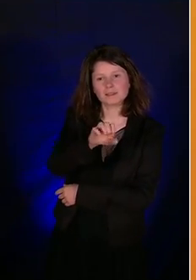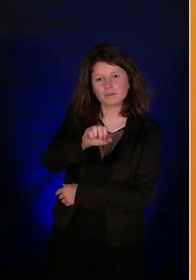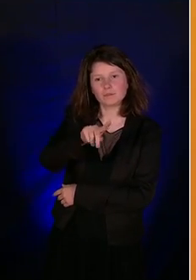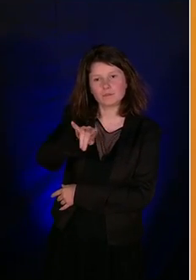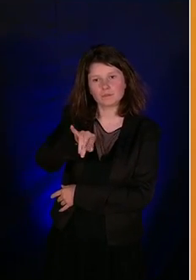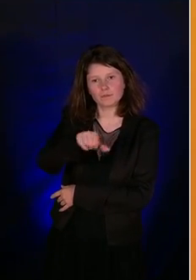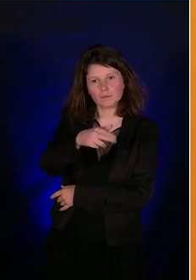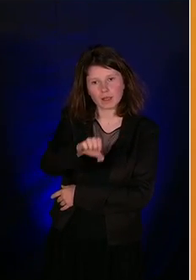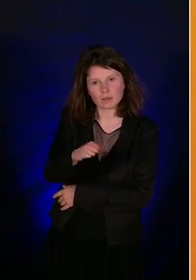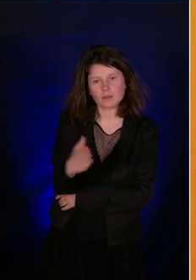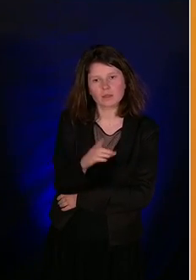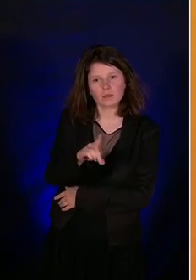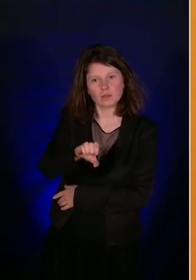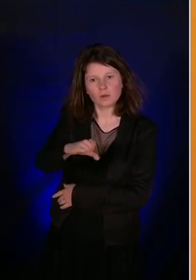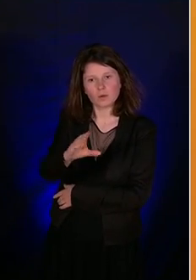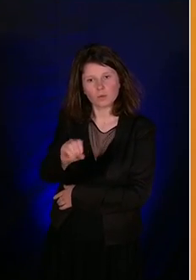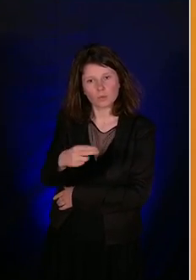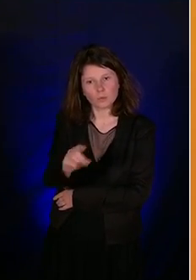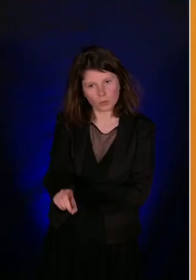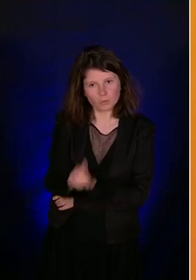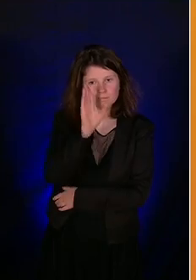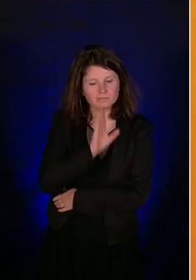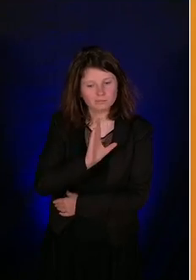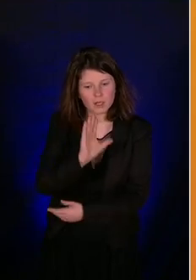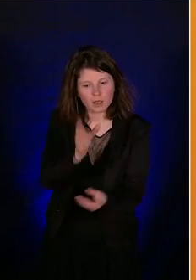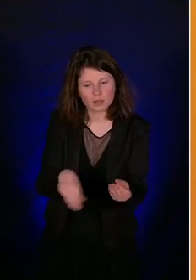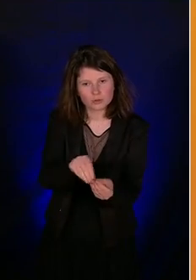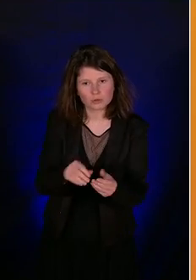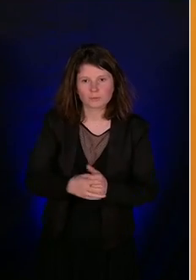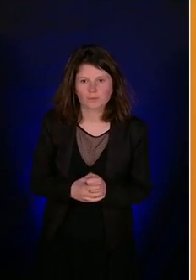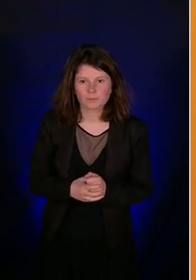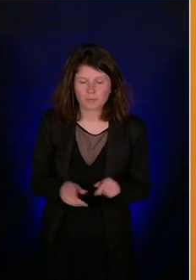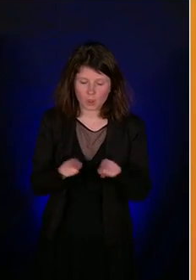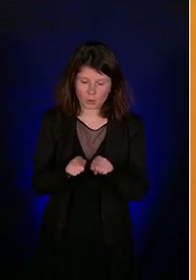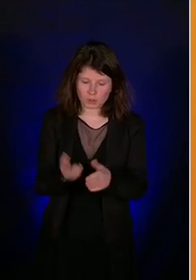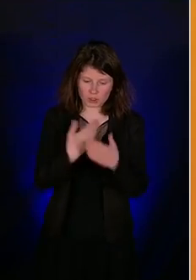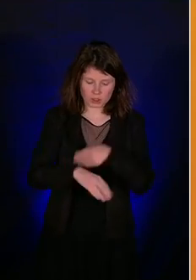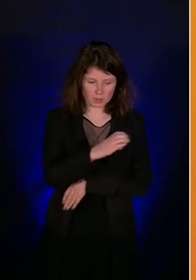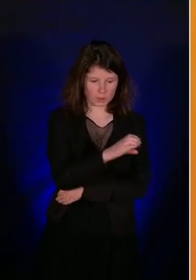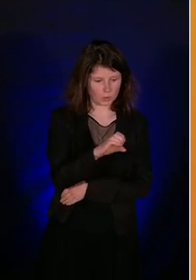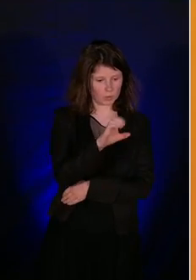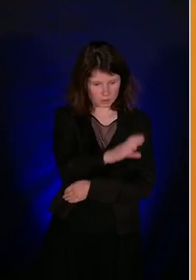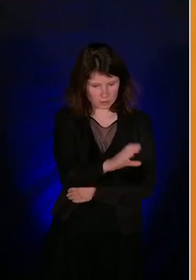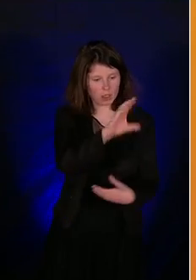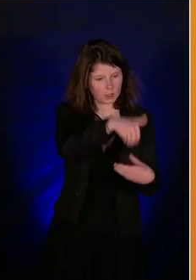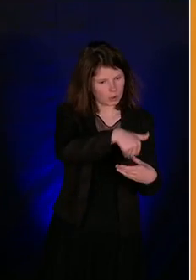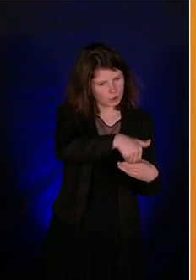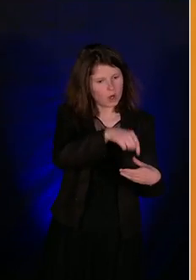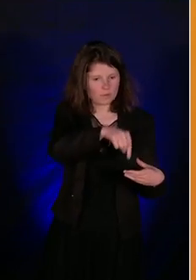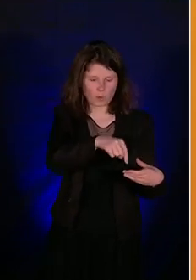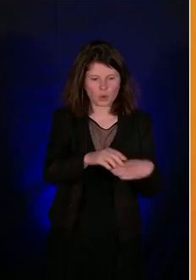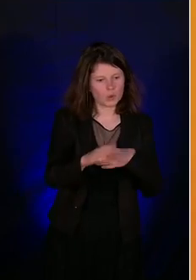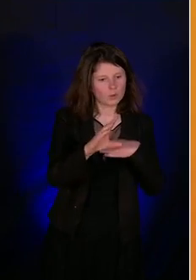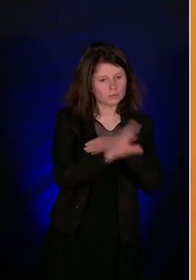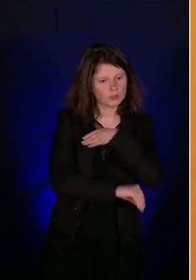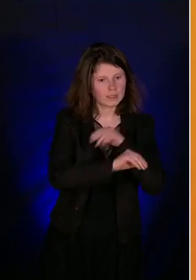comment on pourrait ne pas avoir dans la direction confédérale le secrétaire général de l'ud13 2è unité de France